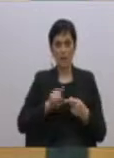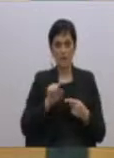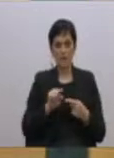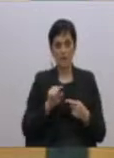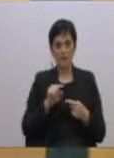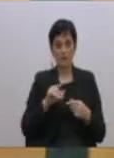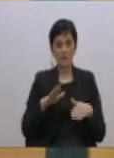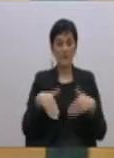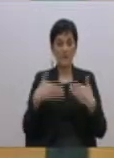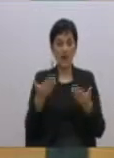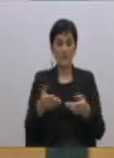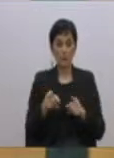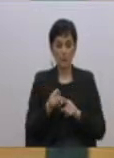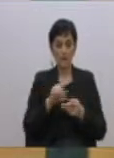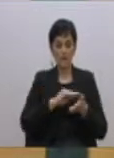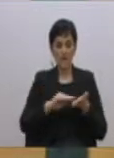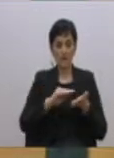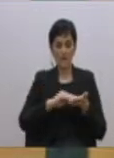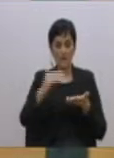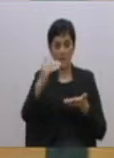anversiesc, tavas opt.